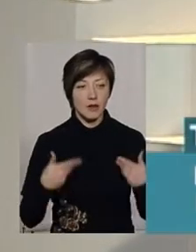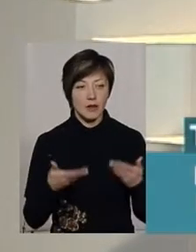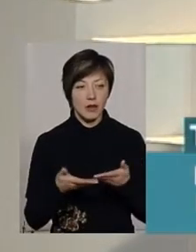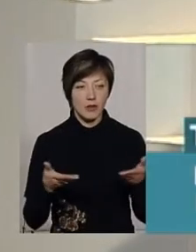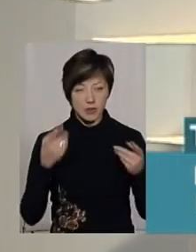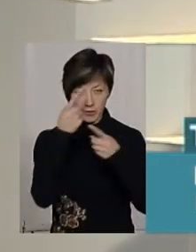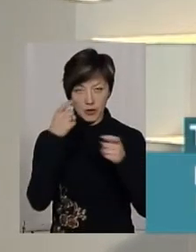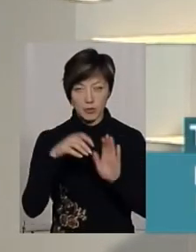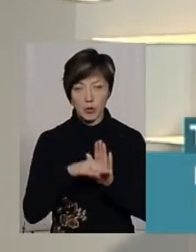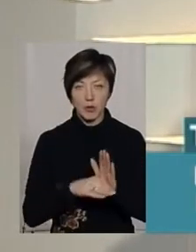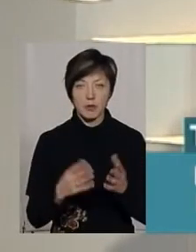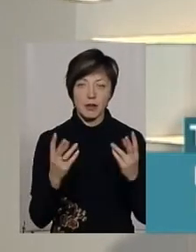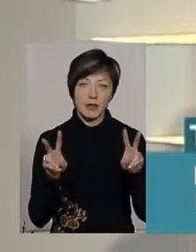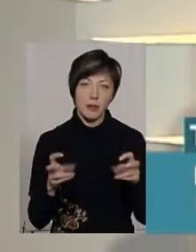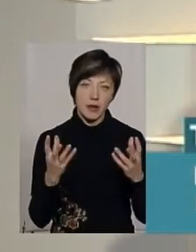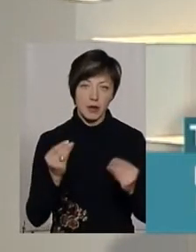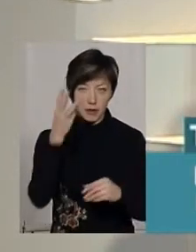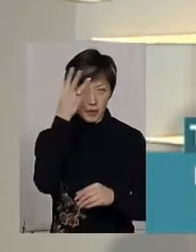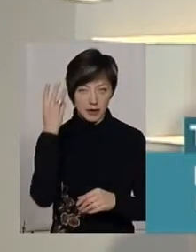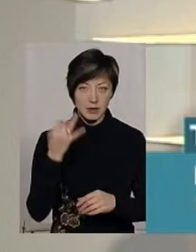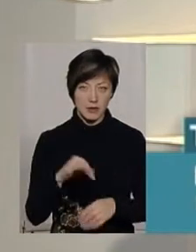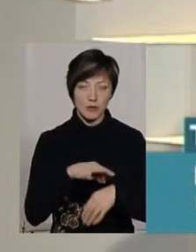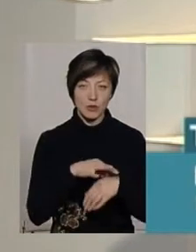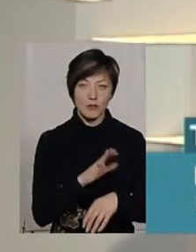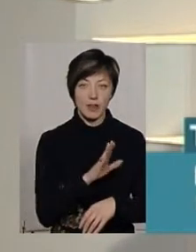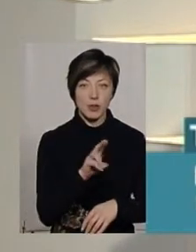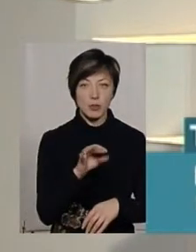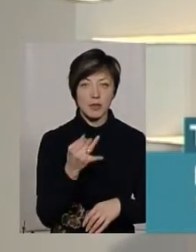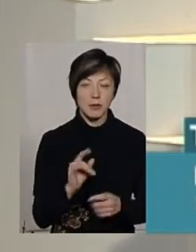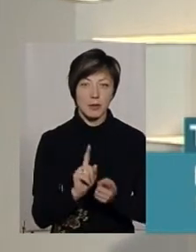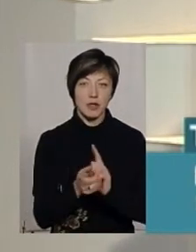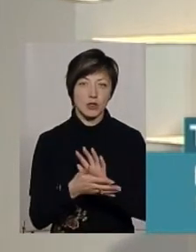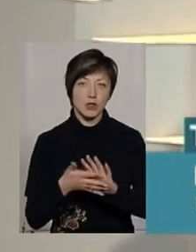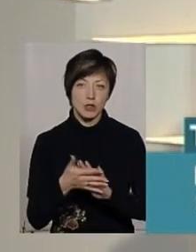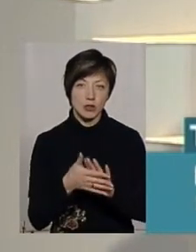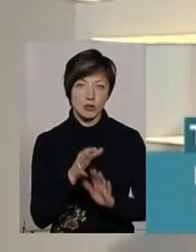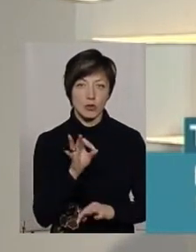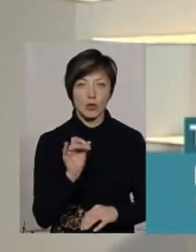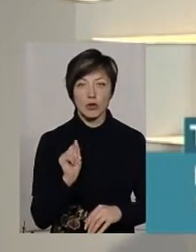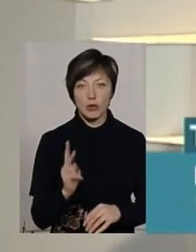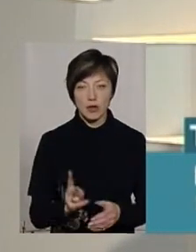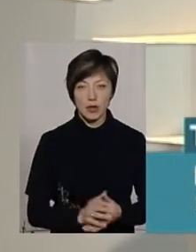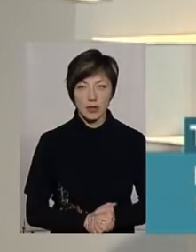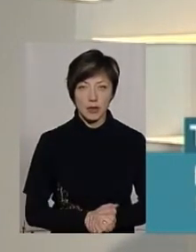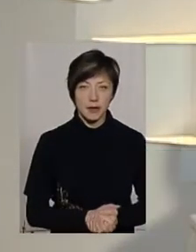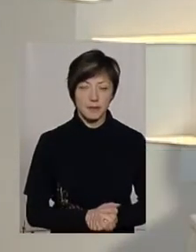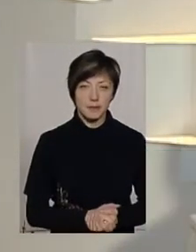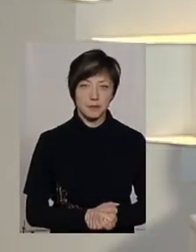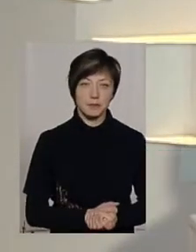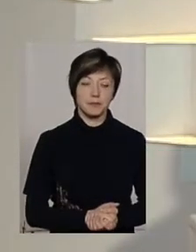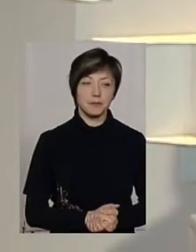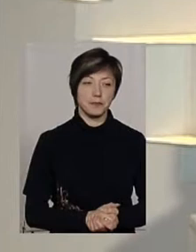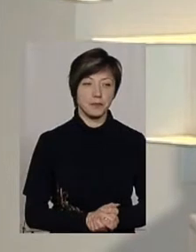Вітаю вас. В ефірі програма «Тема дня Хмельницький». У студії працюють ведучий Віталій Постемський та перекладач на жестову мову Ольга